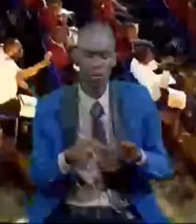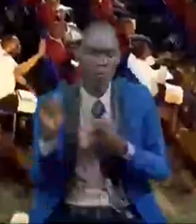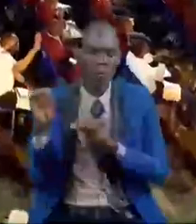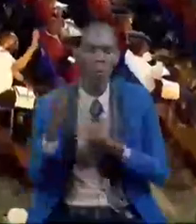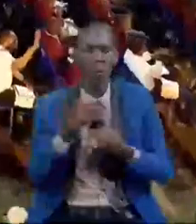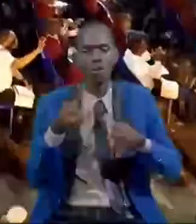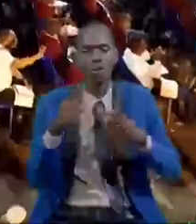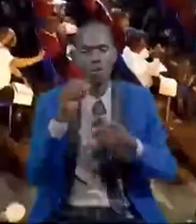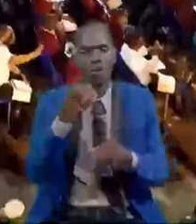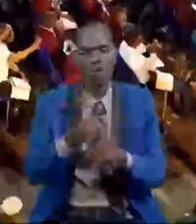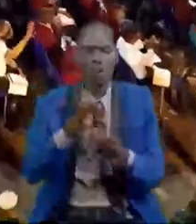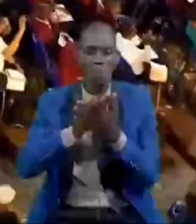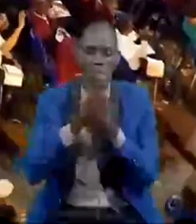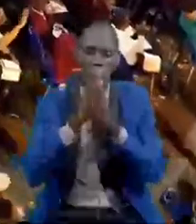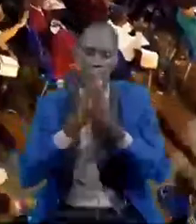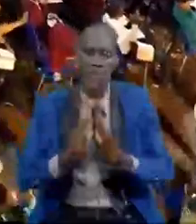Allez en paix.